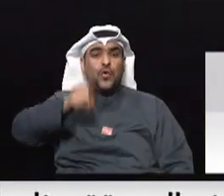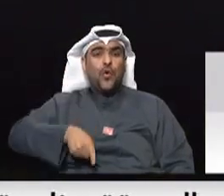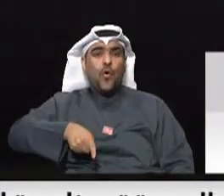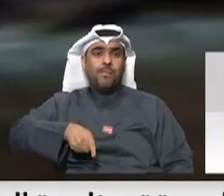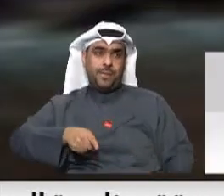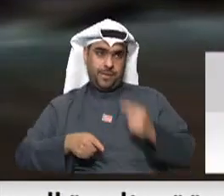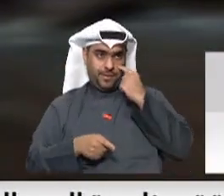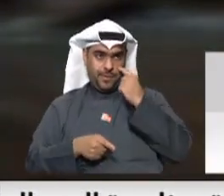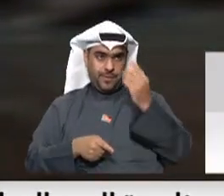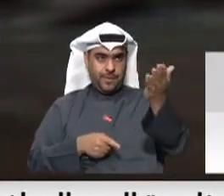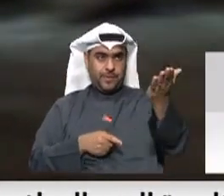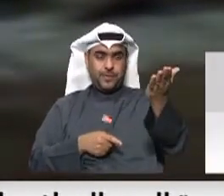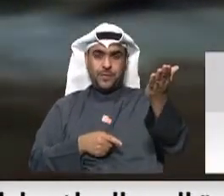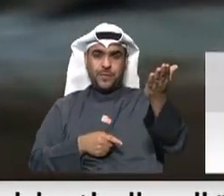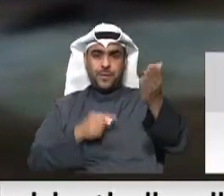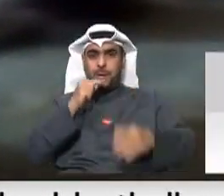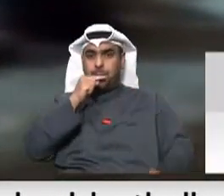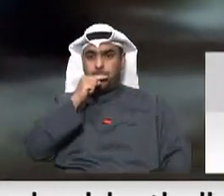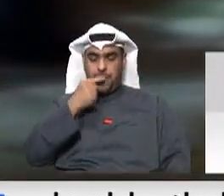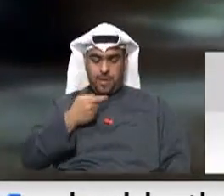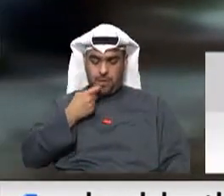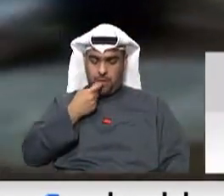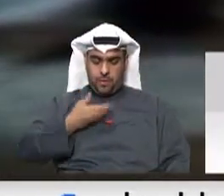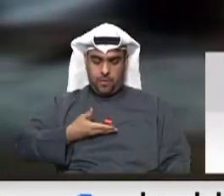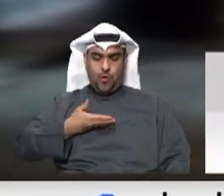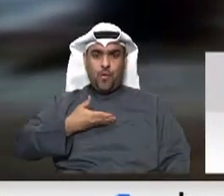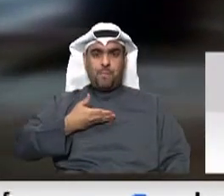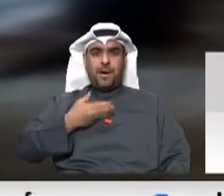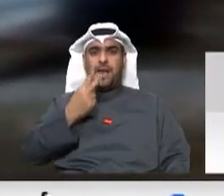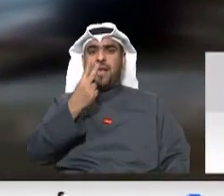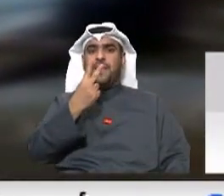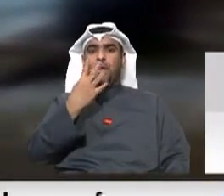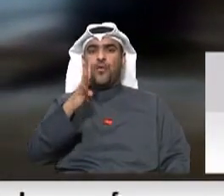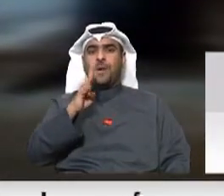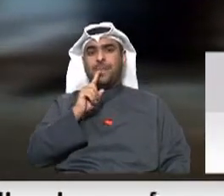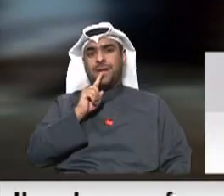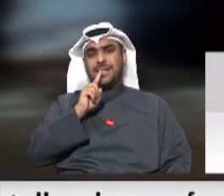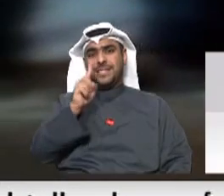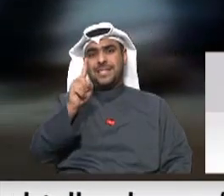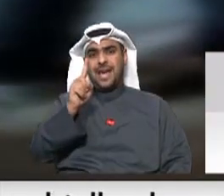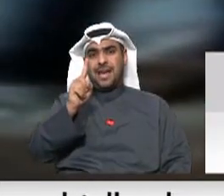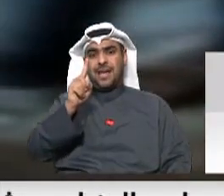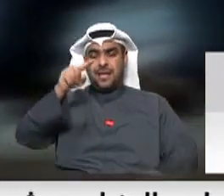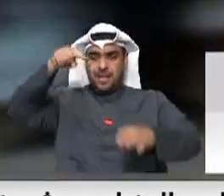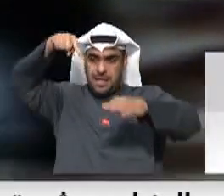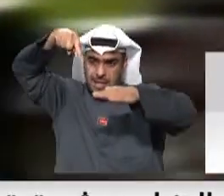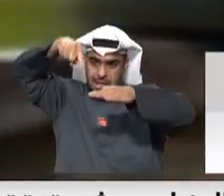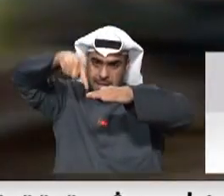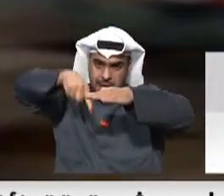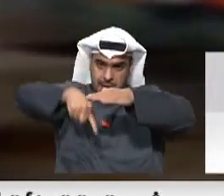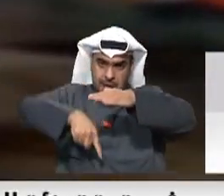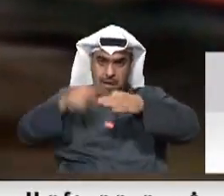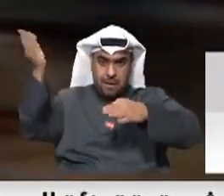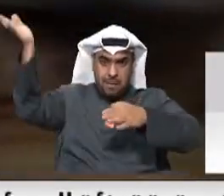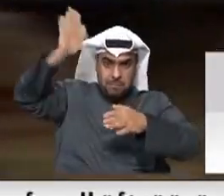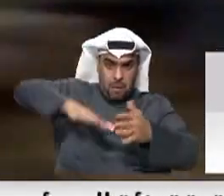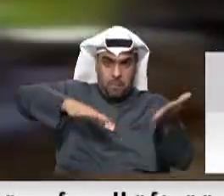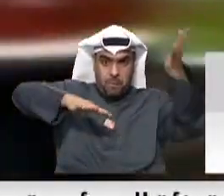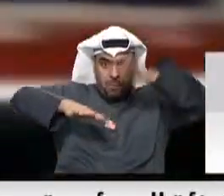الإنقاذ انتشلت المرأة البالغة من العمر 42 عاما من تحت مبنى سكني منهار، ثم